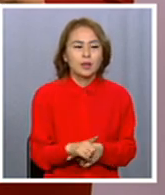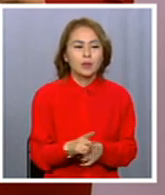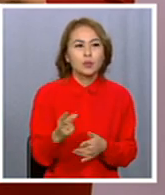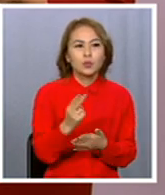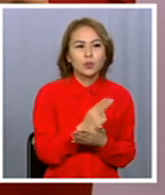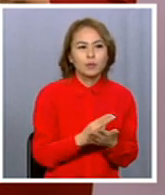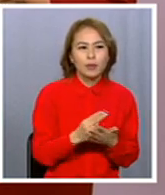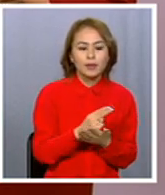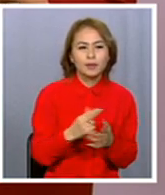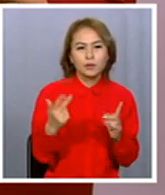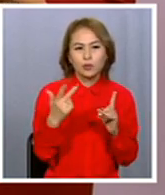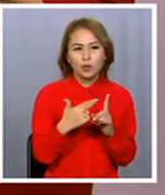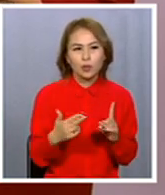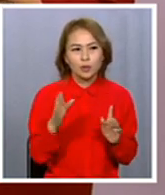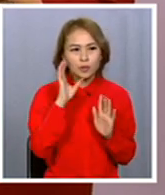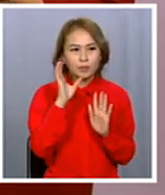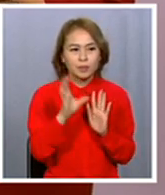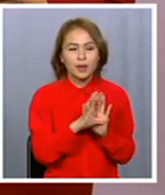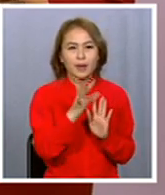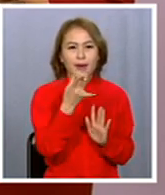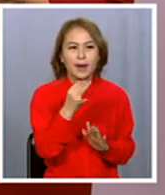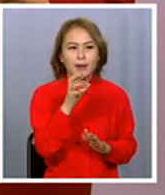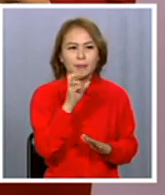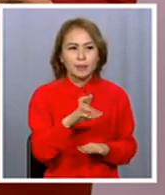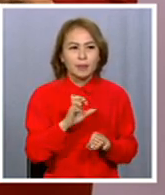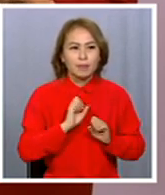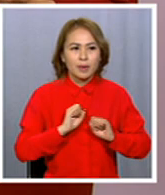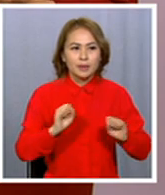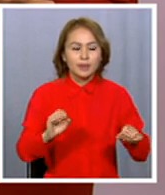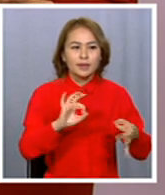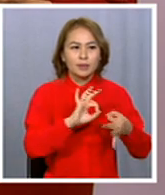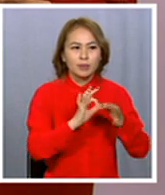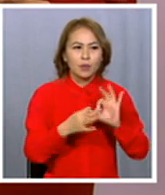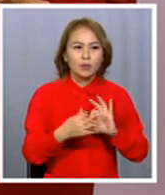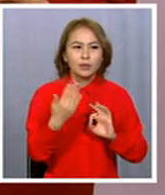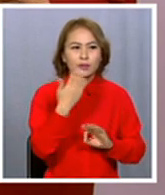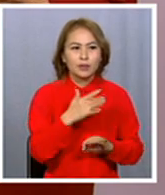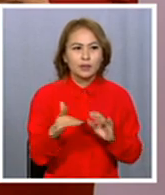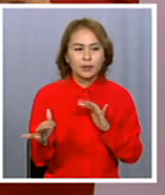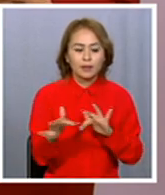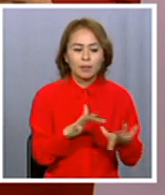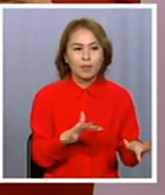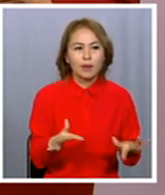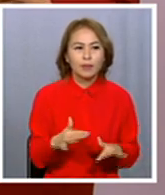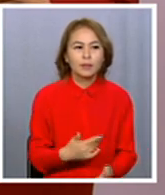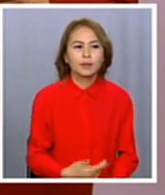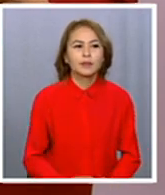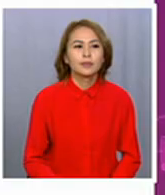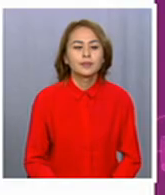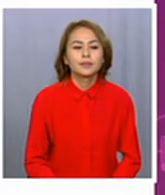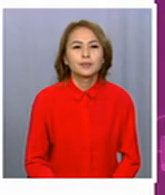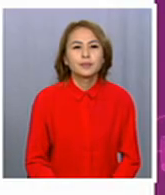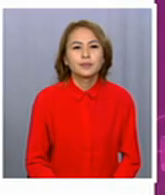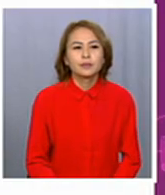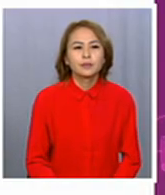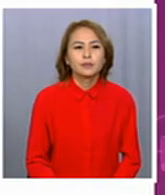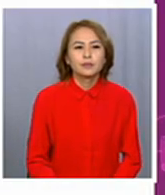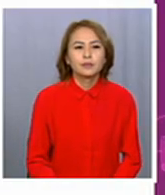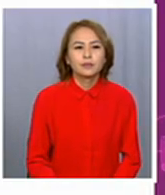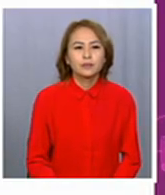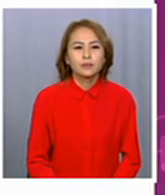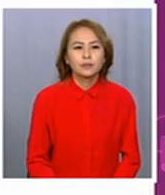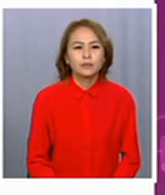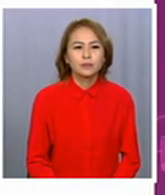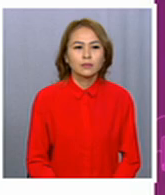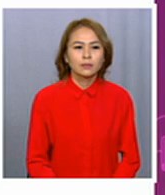Сурет пен мәтінге сүйеніп, Райымбек Батырды сипаттаңдар. Оның іс-әрекетіне баға беріңдер. Суретке